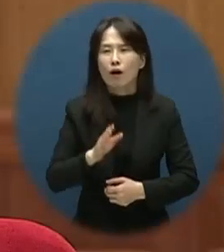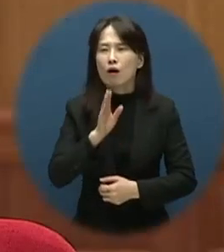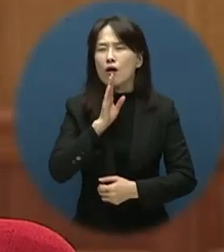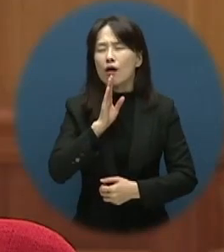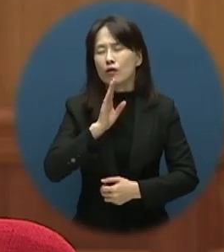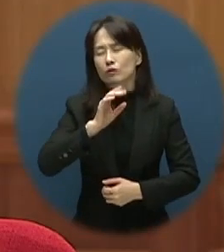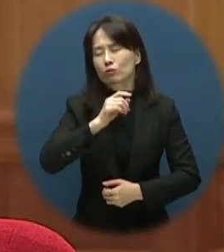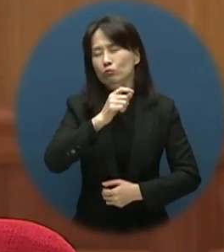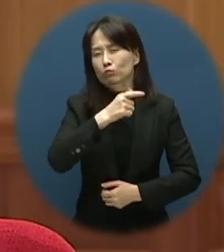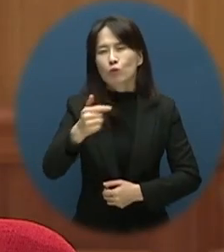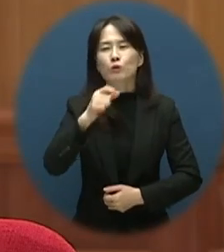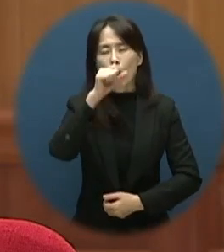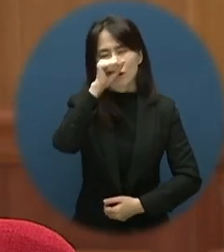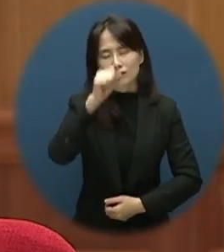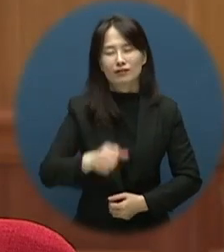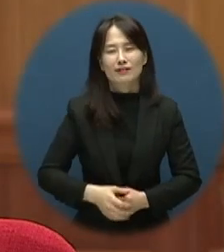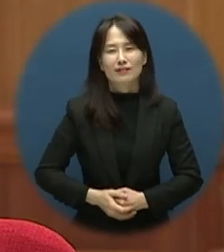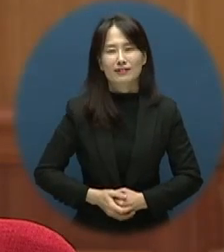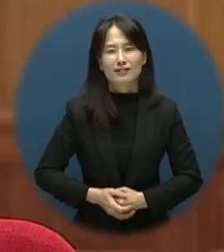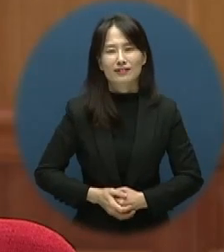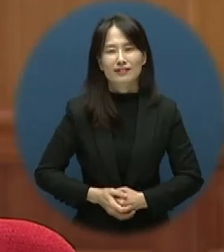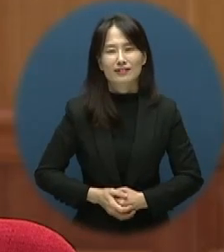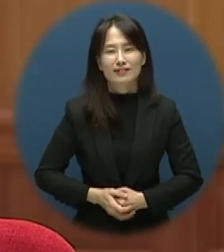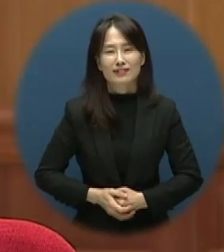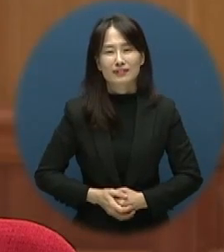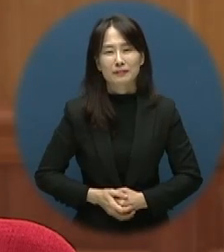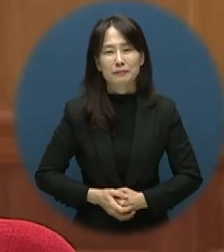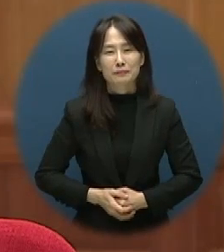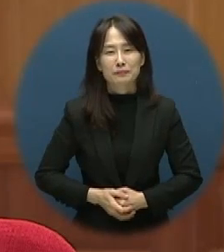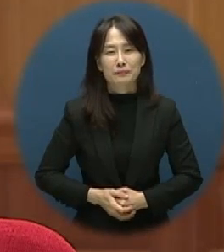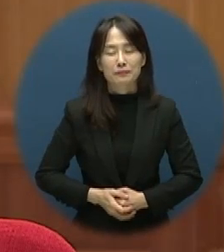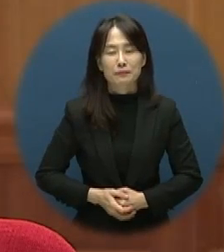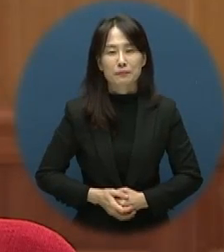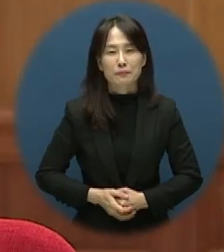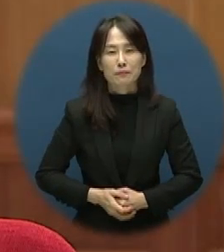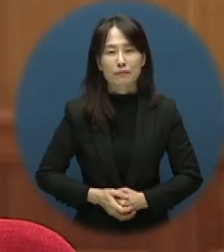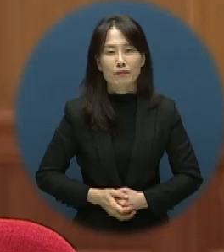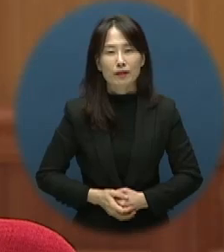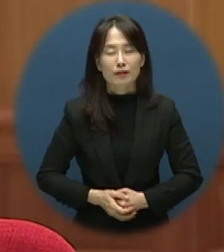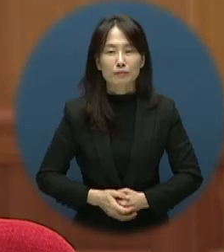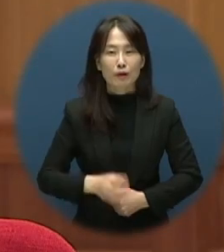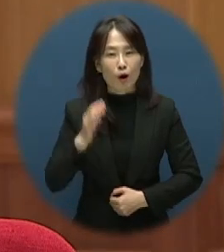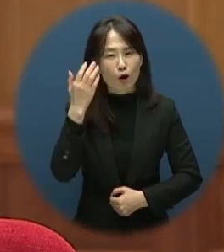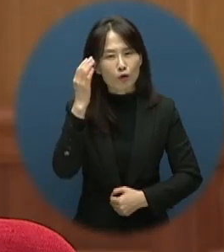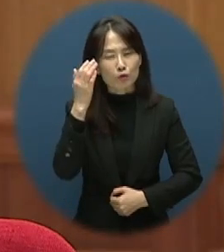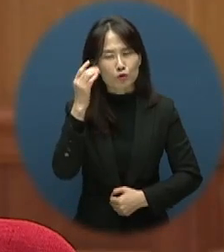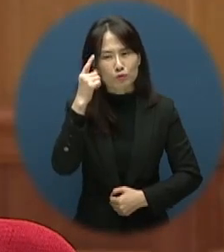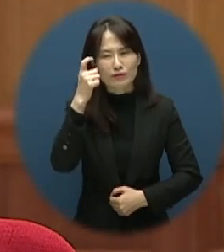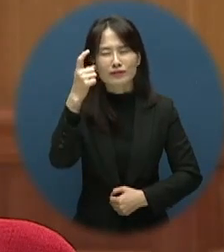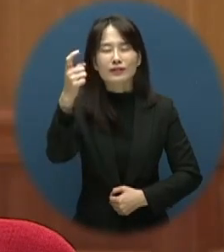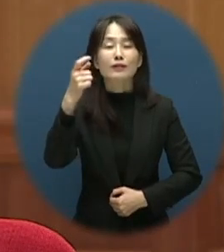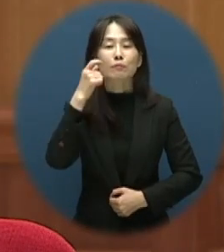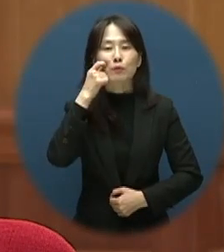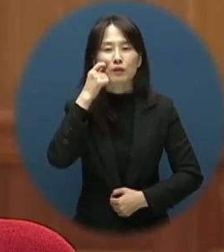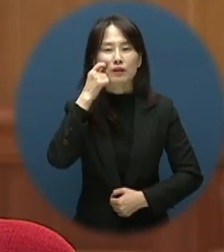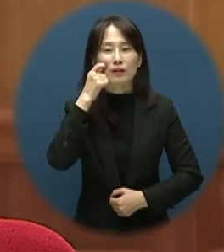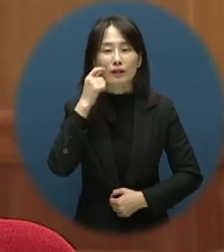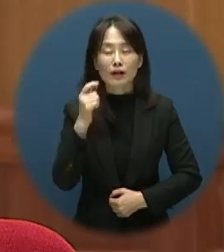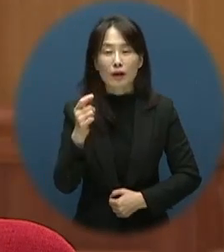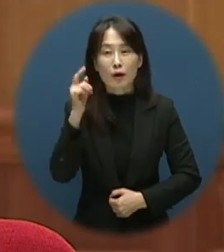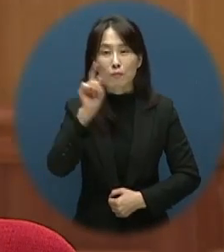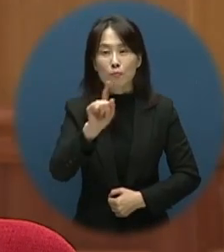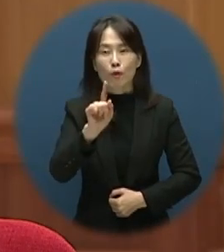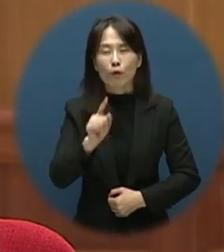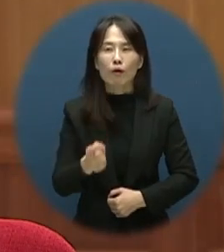근데 조금, 그 당시 시대, 아마 요즘 상상할 수 없는 장면인데, 제가